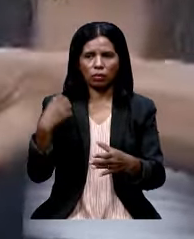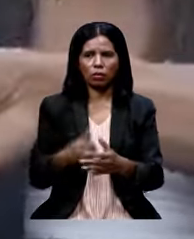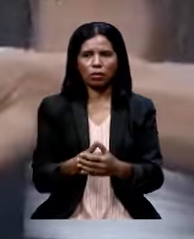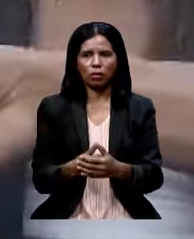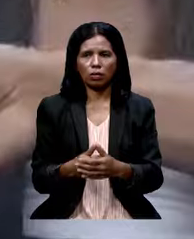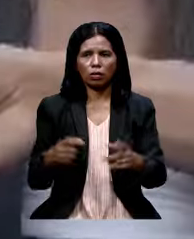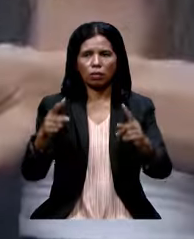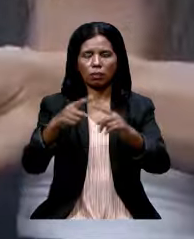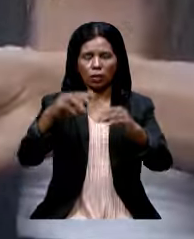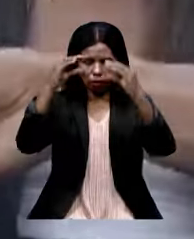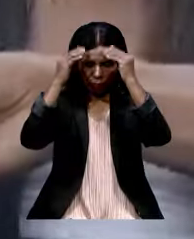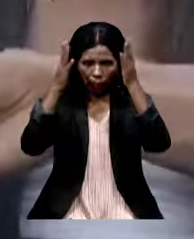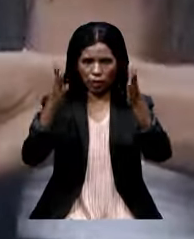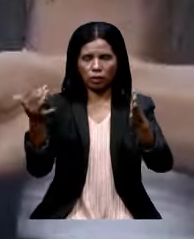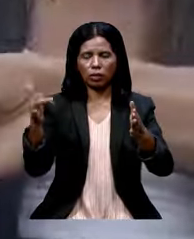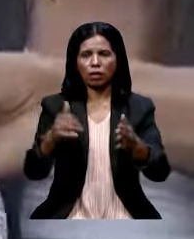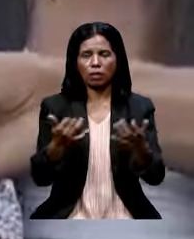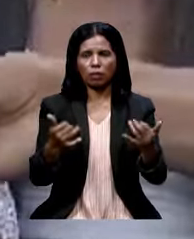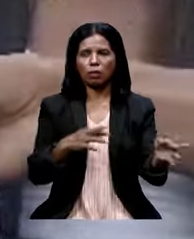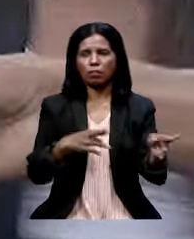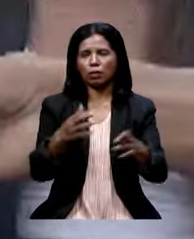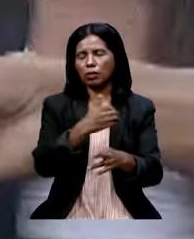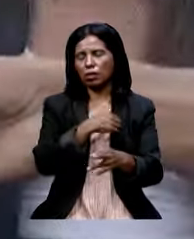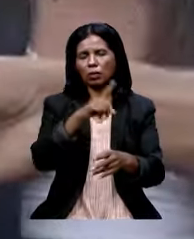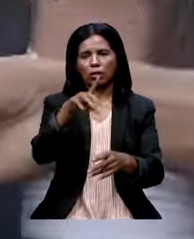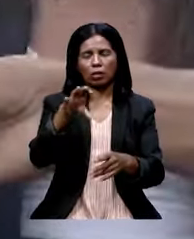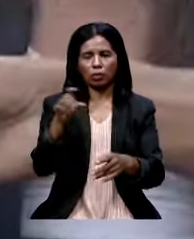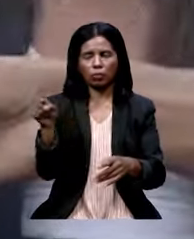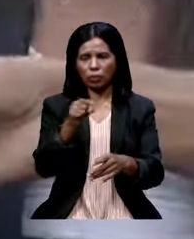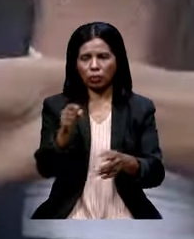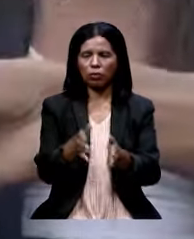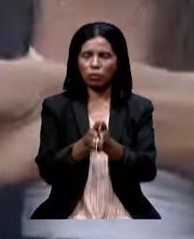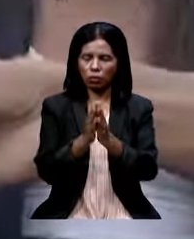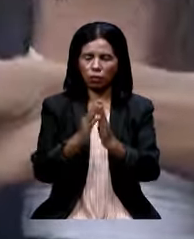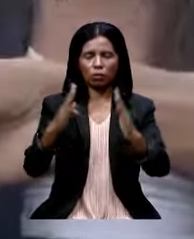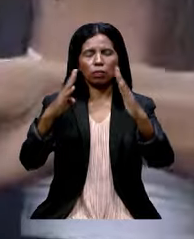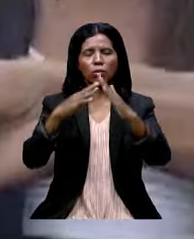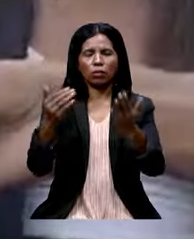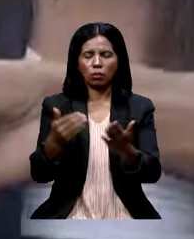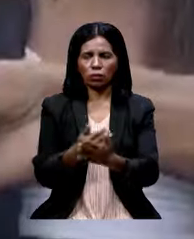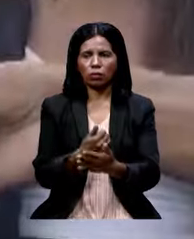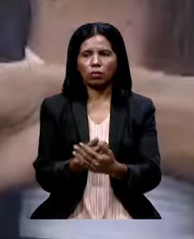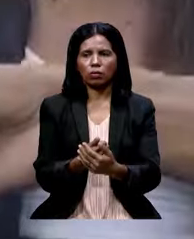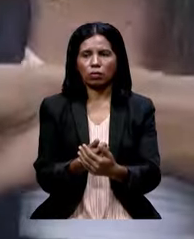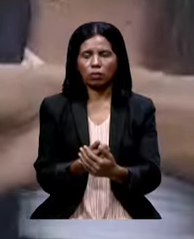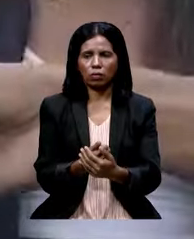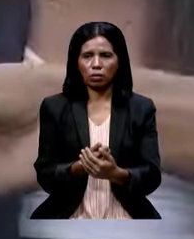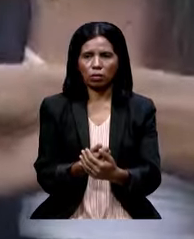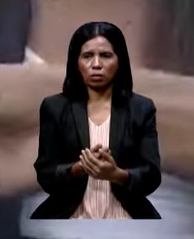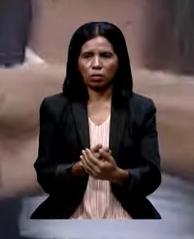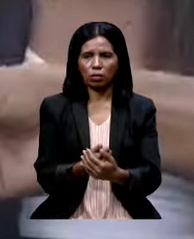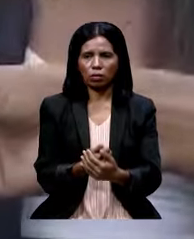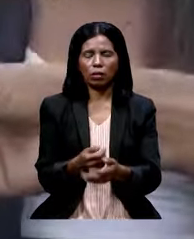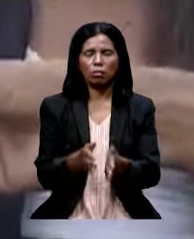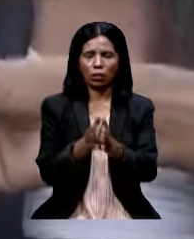escritori ba master sira. Agora pronto ella ami si dok 100%. Nebe khusus ba umfon iya tena amnya kotuk. Nebe